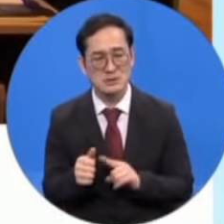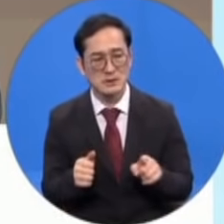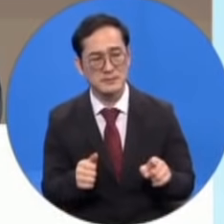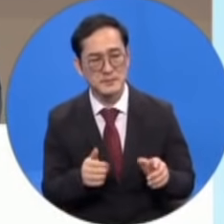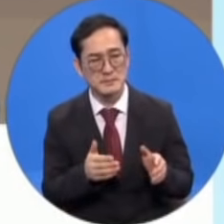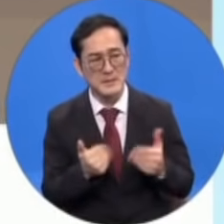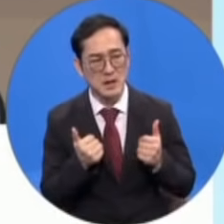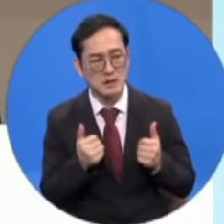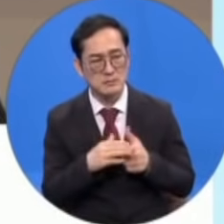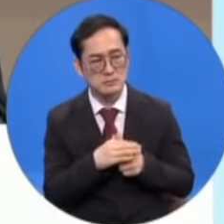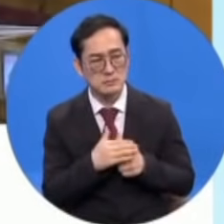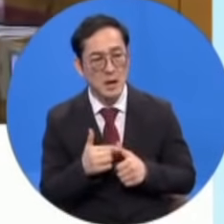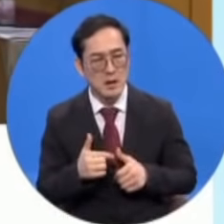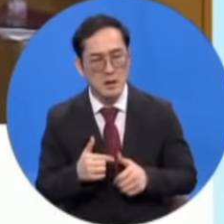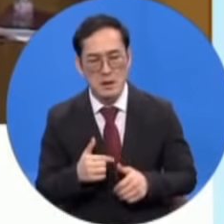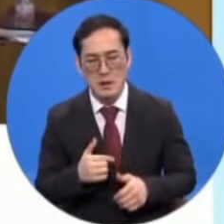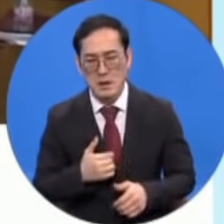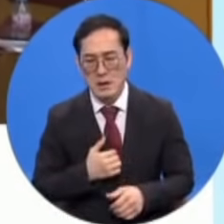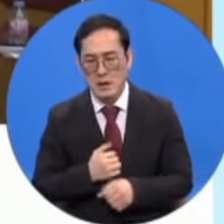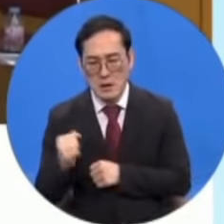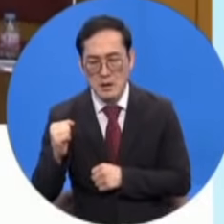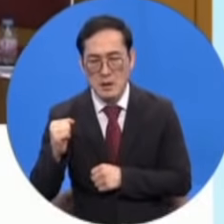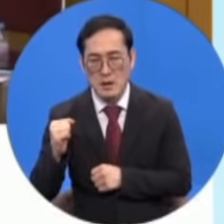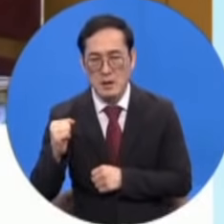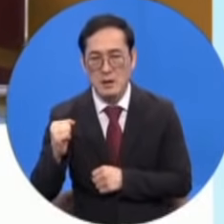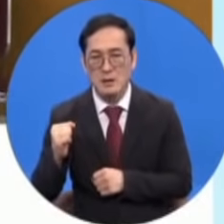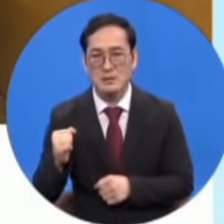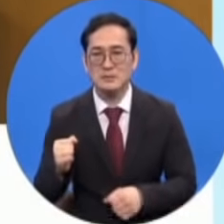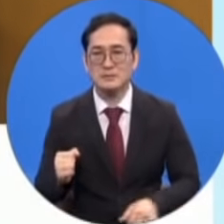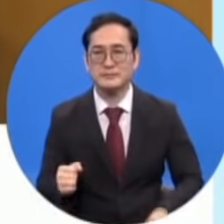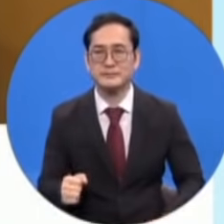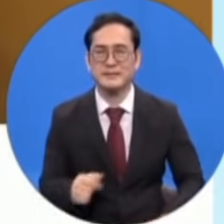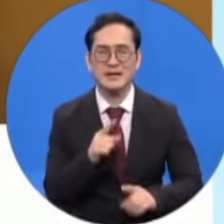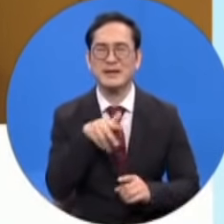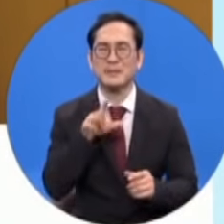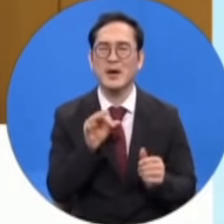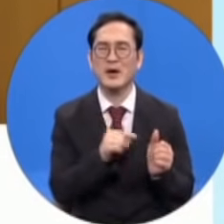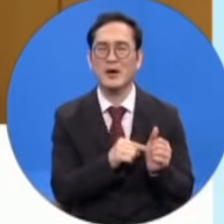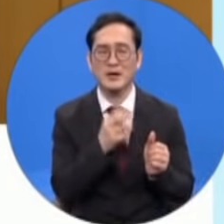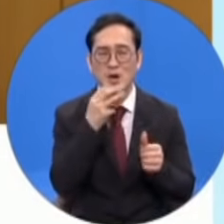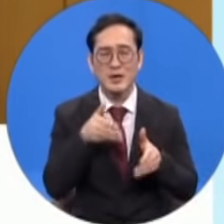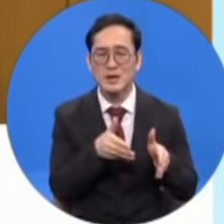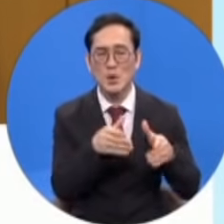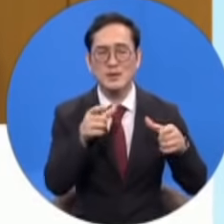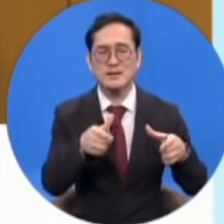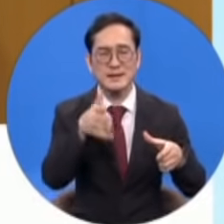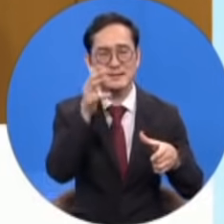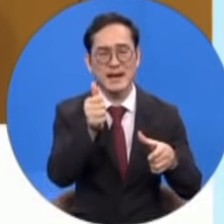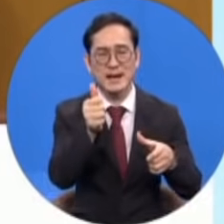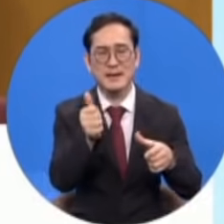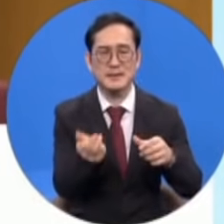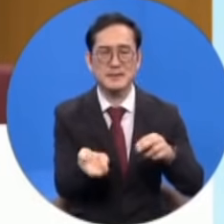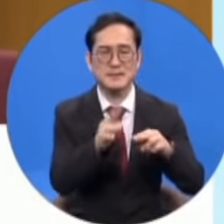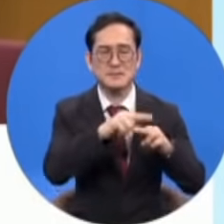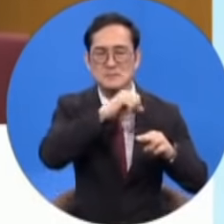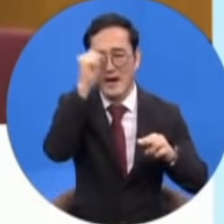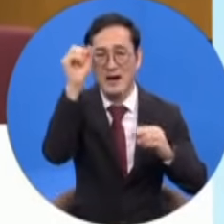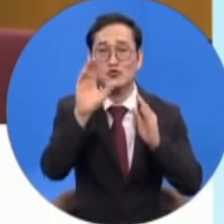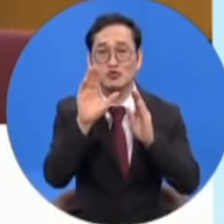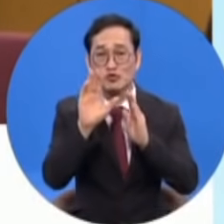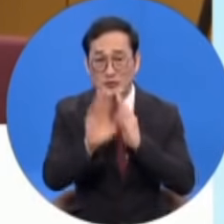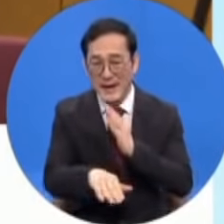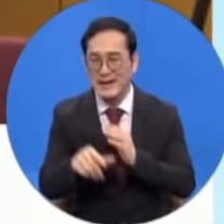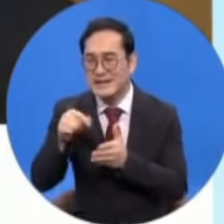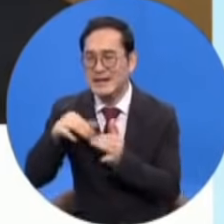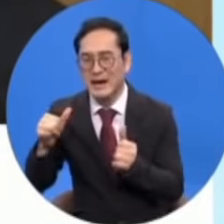그런 생각이 들어요 그 어떤 것 장면이 오버랩 이 되냐며 는 이제 만 지사가 경기도 지사의 당선되고 나 가지고는 기자가 곤란한